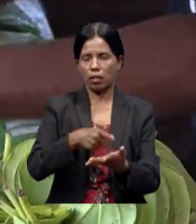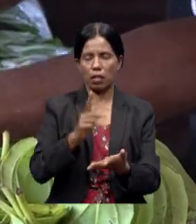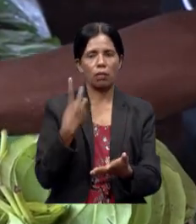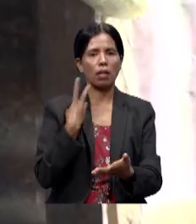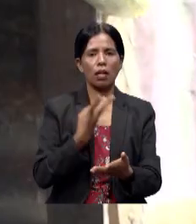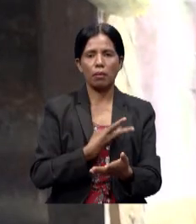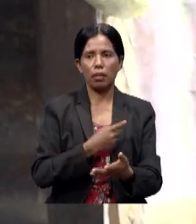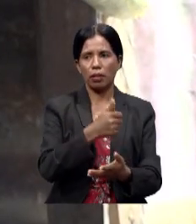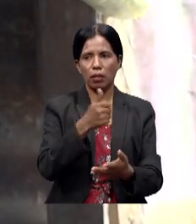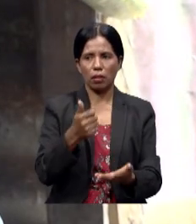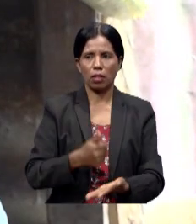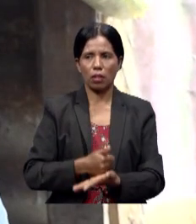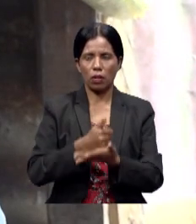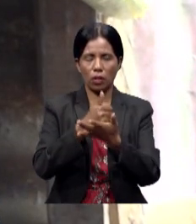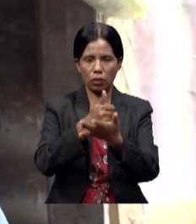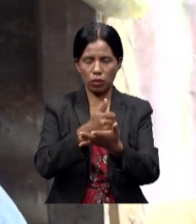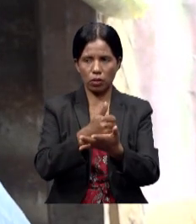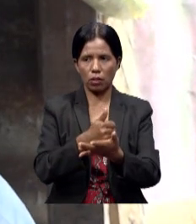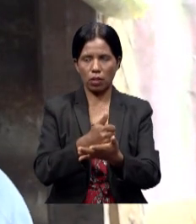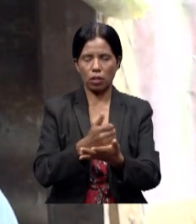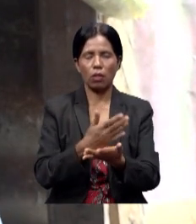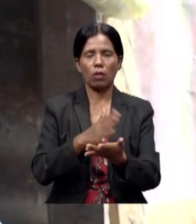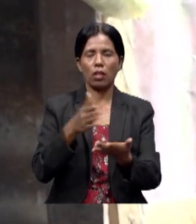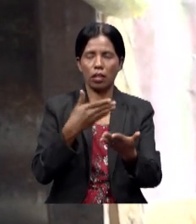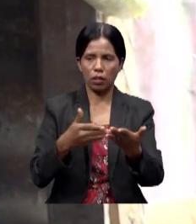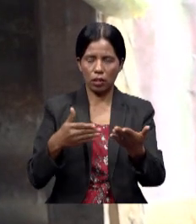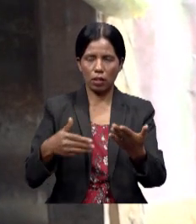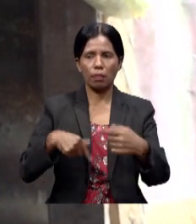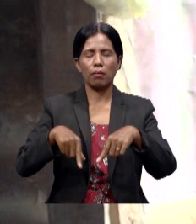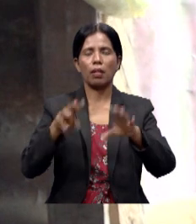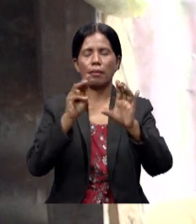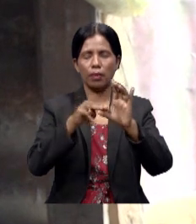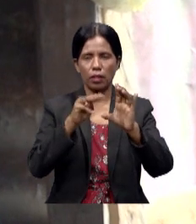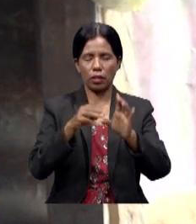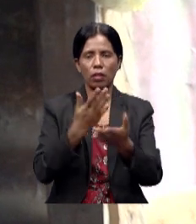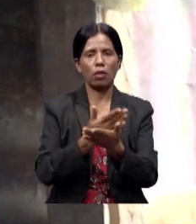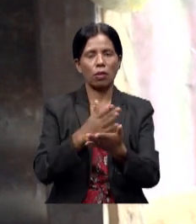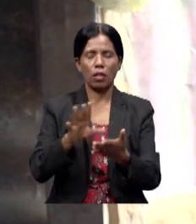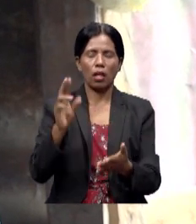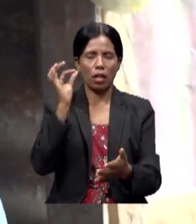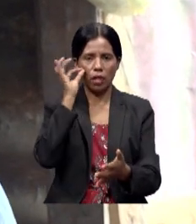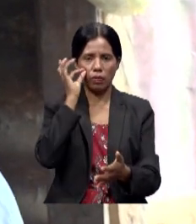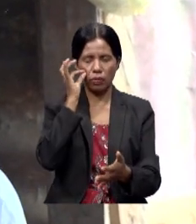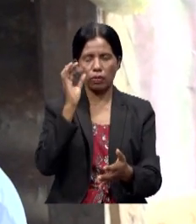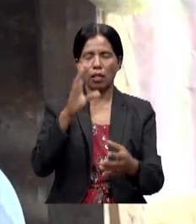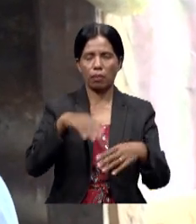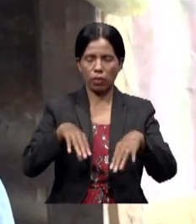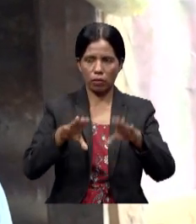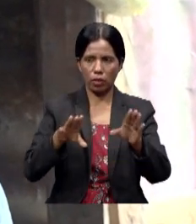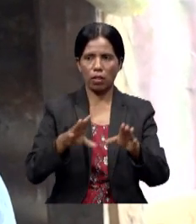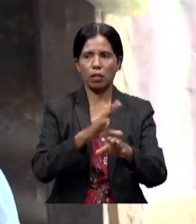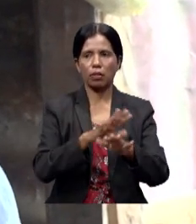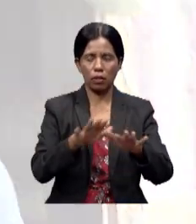masa hajuda main yang sabah bahola sesang sabah berkadu hola guyabas rumah sabraka hau masa himfal alin